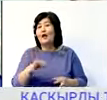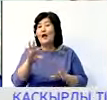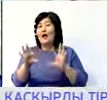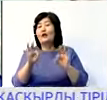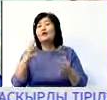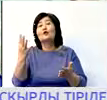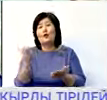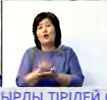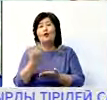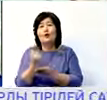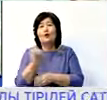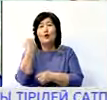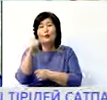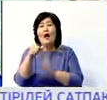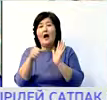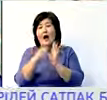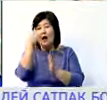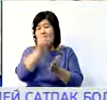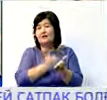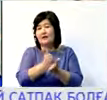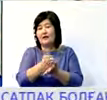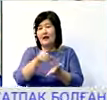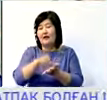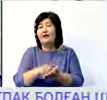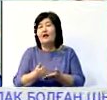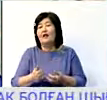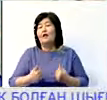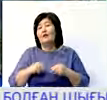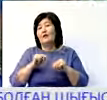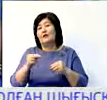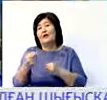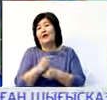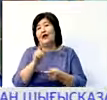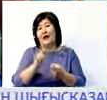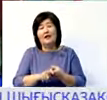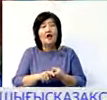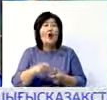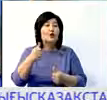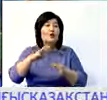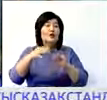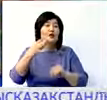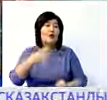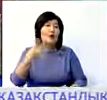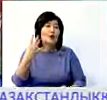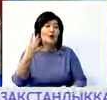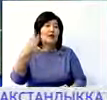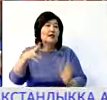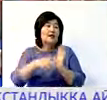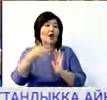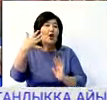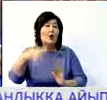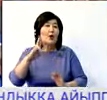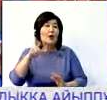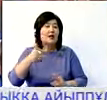де ұтып алдым. Алты жыл болды қатысып отқаныма. Ағайын үмітін ақтап шықтым деп ойлаймын. Турнир қорытындысында 44-48 50 келі